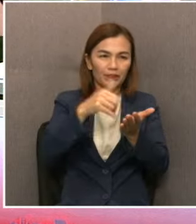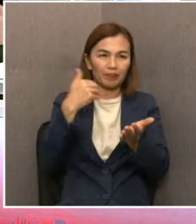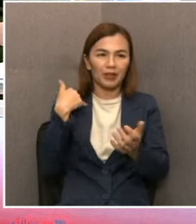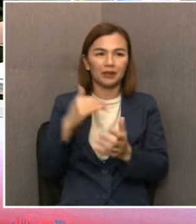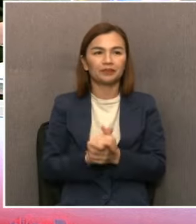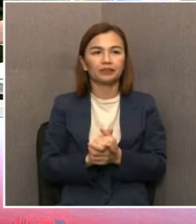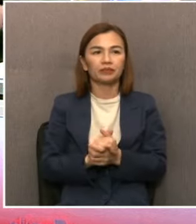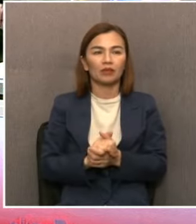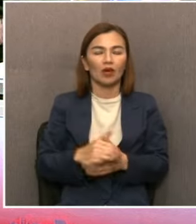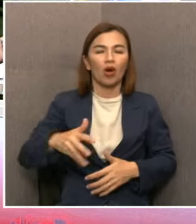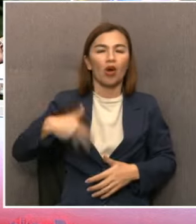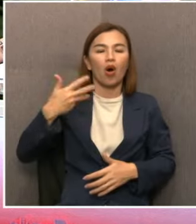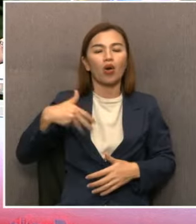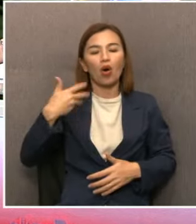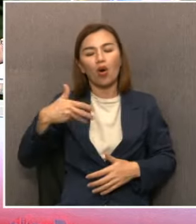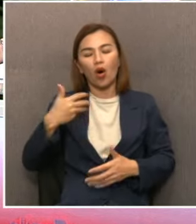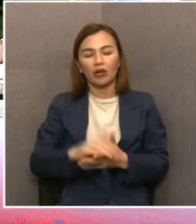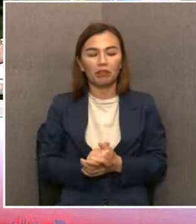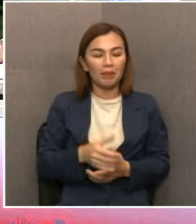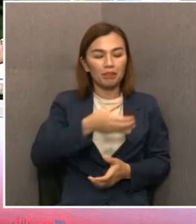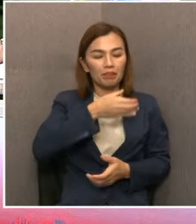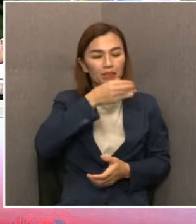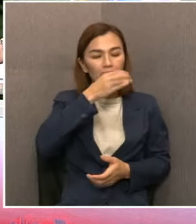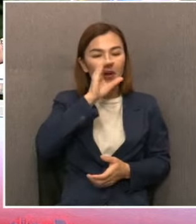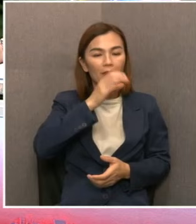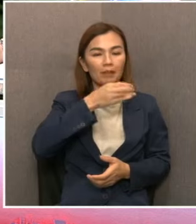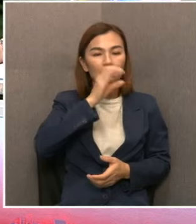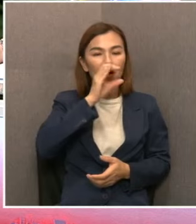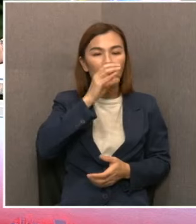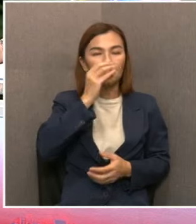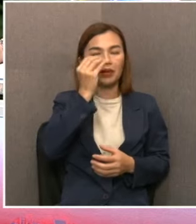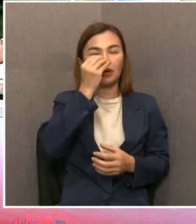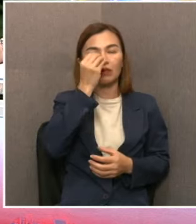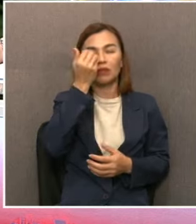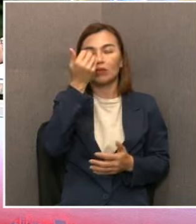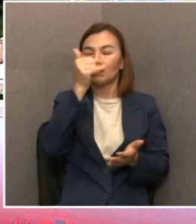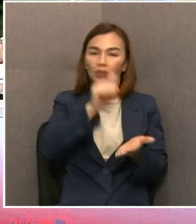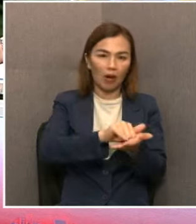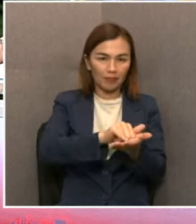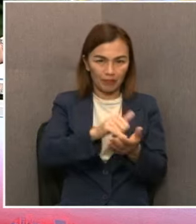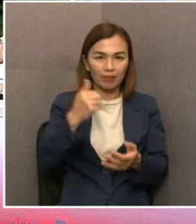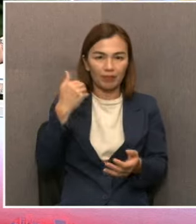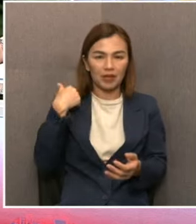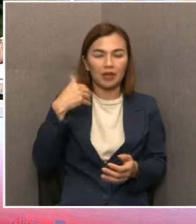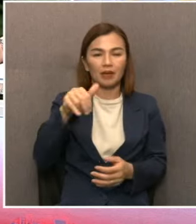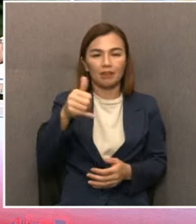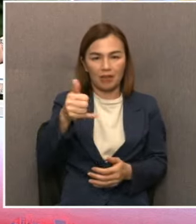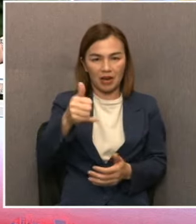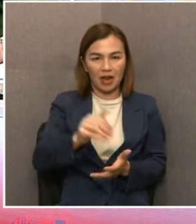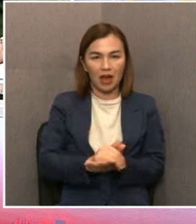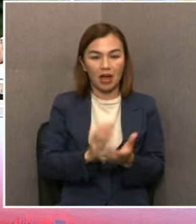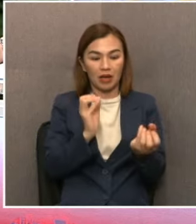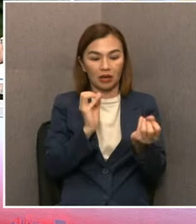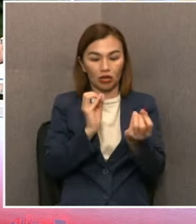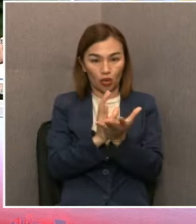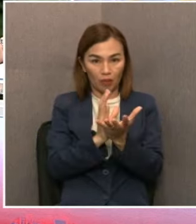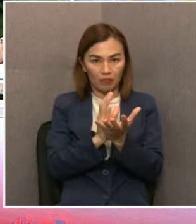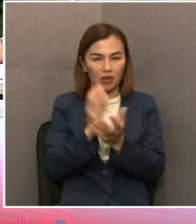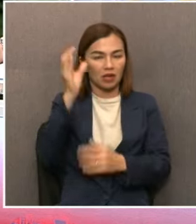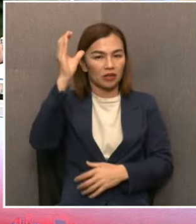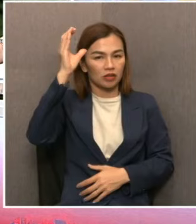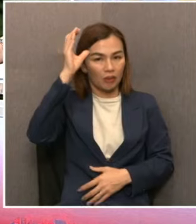ทำอะไรอยู่เพลินๆไม่ได้ทานน้ำนะคะก็เป็นได้ดังนั้นต้องระวังตัวนะครับเพราะว่าฮีทสกเกิดขึ้นเนี่ยมันอาจจะส่งผลร้ายนะครับต่อสมอง